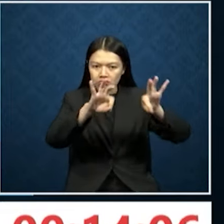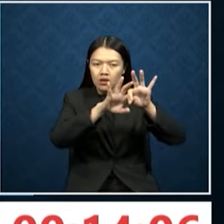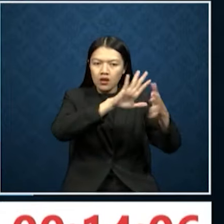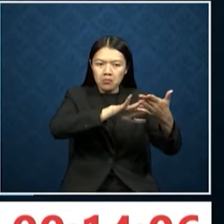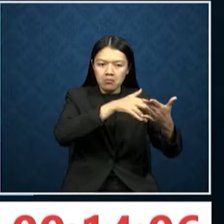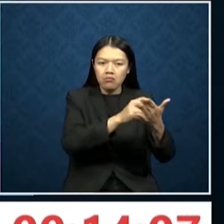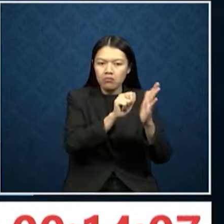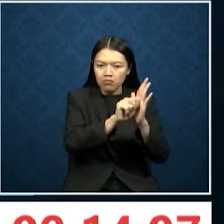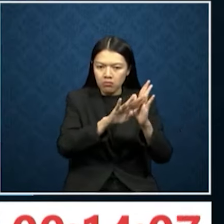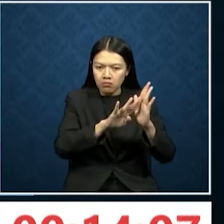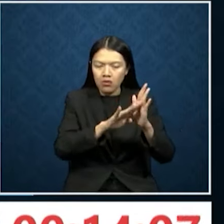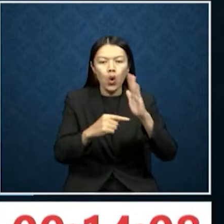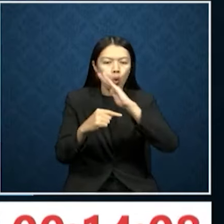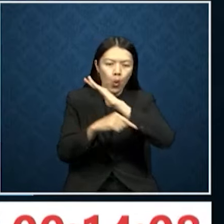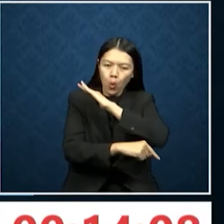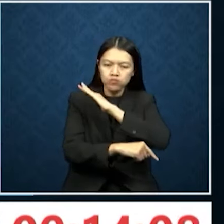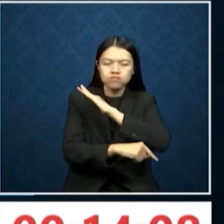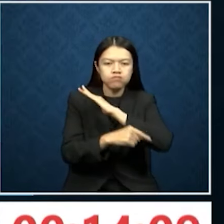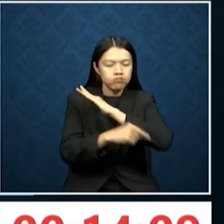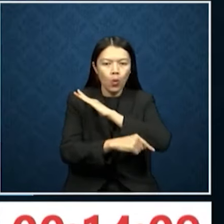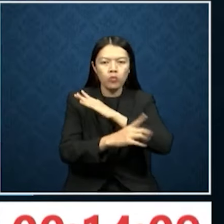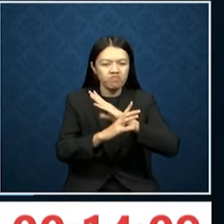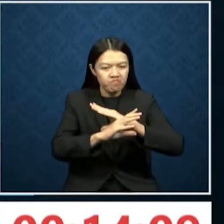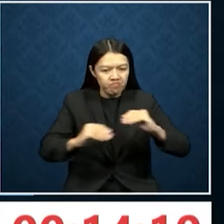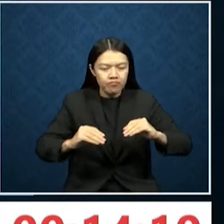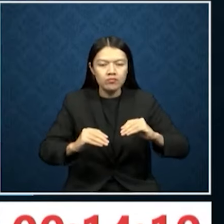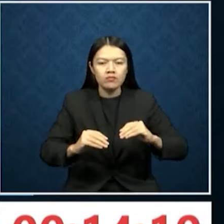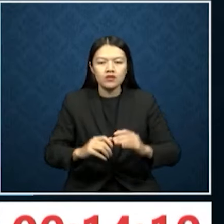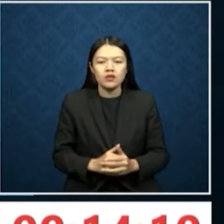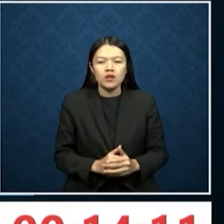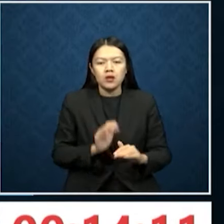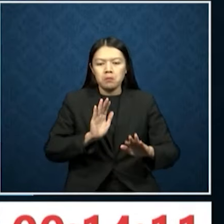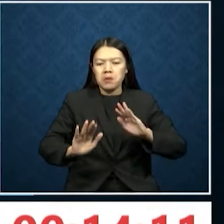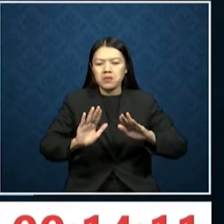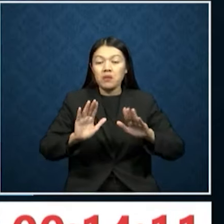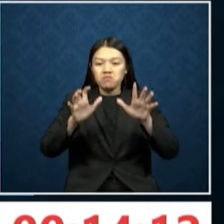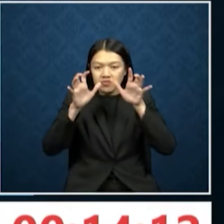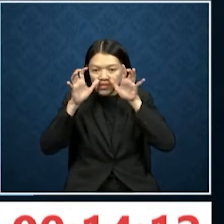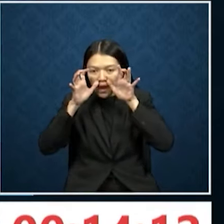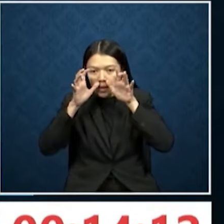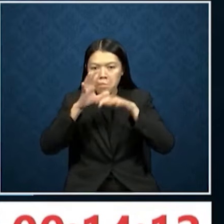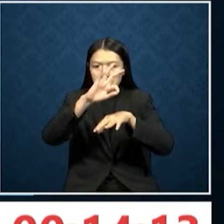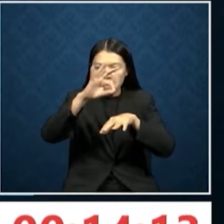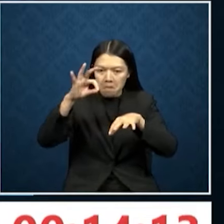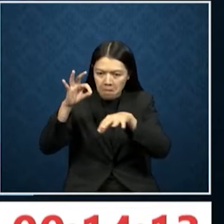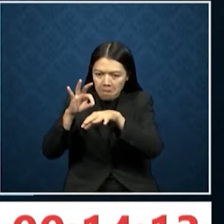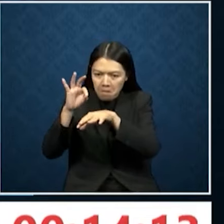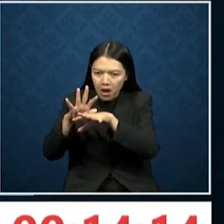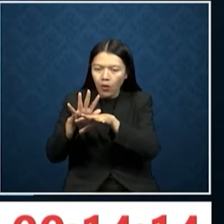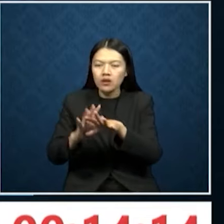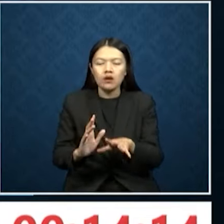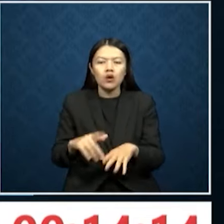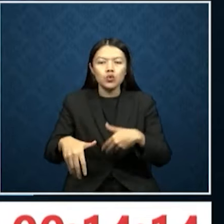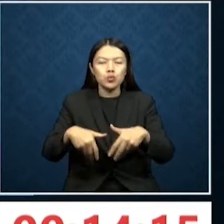ายการปราบโกงอย่างเฉียบขาดทั้งปราบเสือและตีแมลงวันไปพร้อมกันจึงเกิดแรงศรัทธ